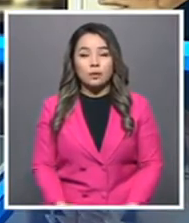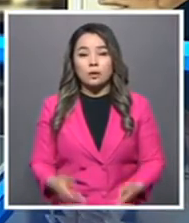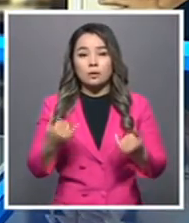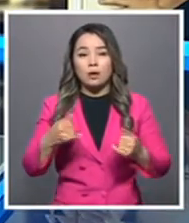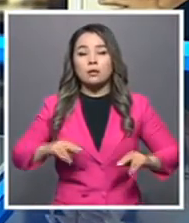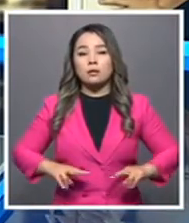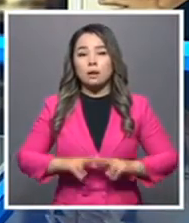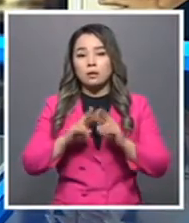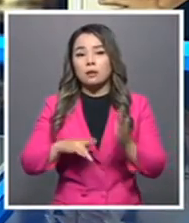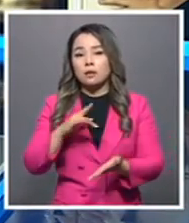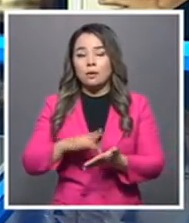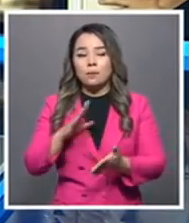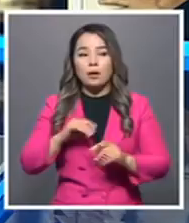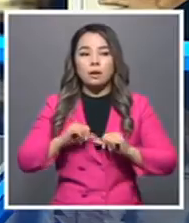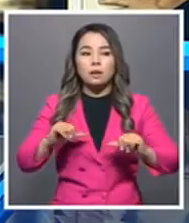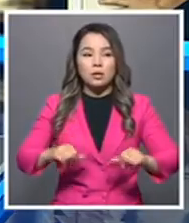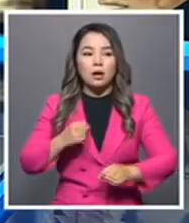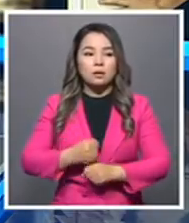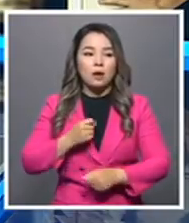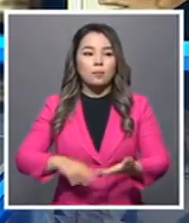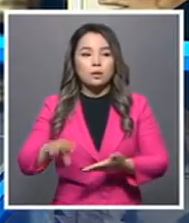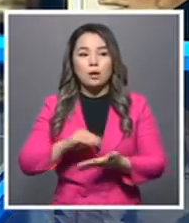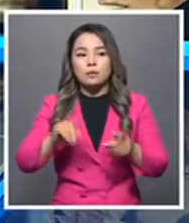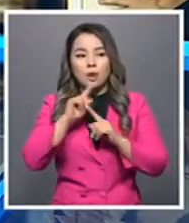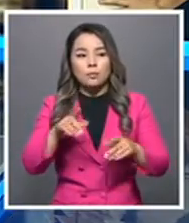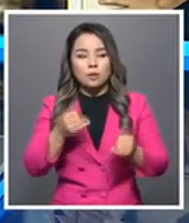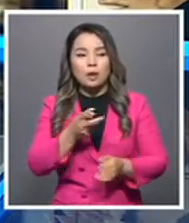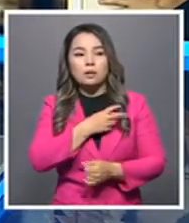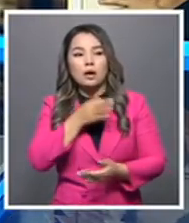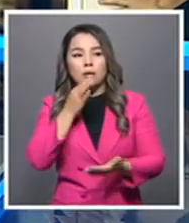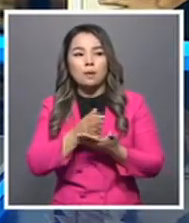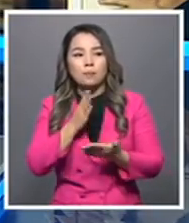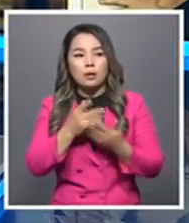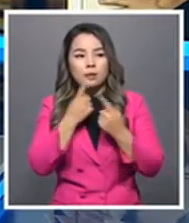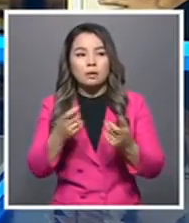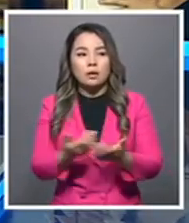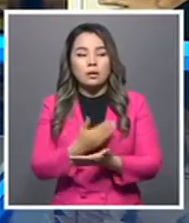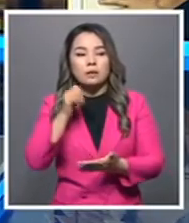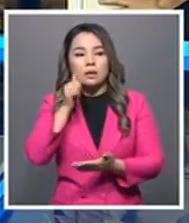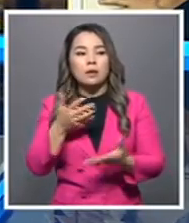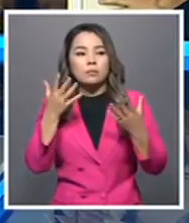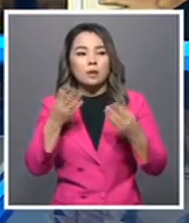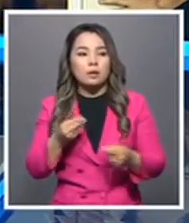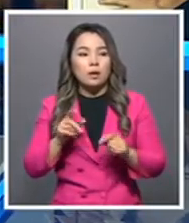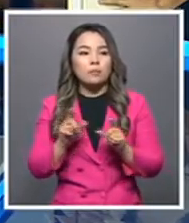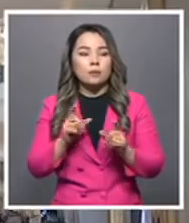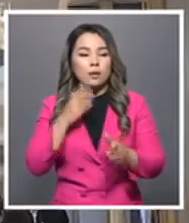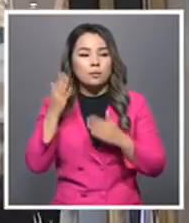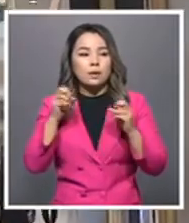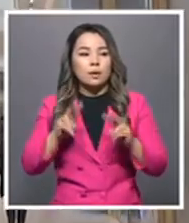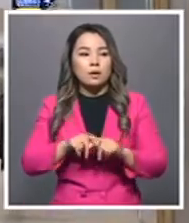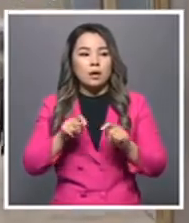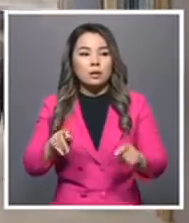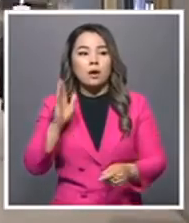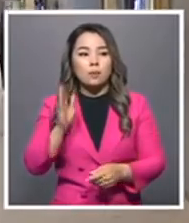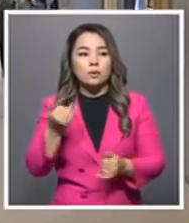Елордада әзірге карантин шаралары қайтадан күшейтілмейді. Бұл туралы қаланың бас санитар дәрігері айтты. Керісінше ертеңнен бастап сауда ойын-сауық орталықтары